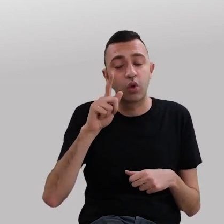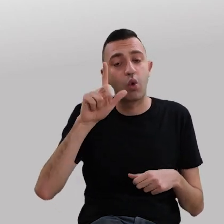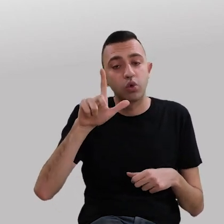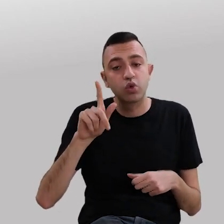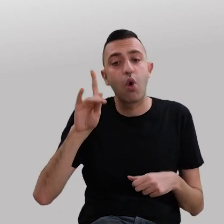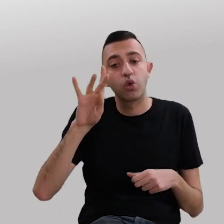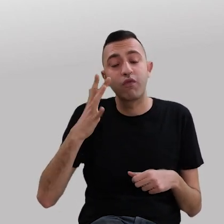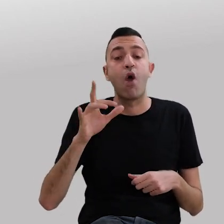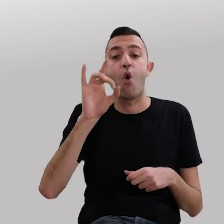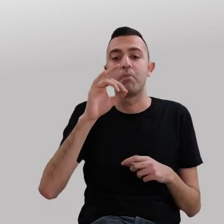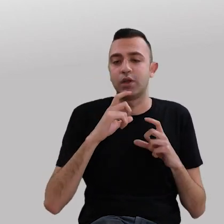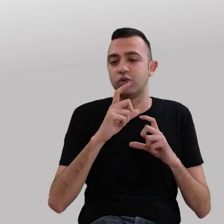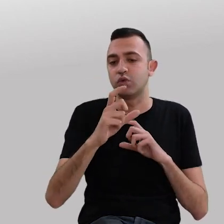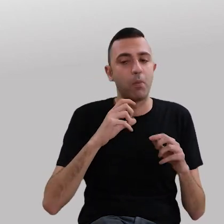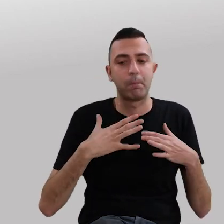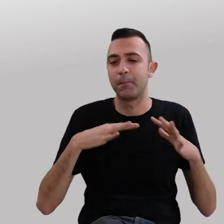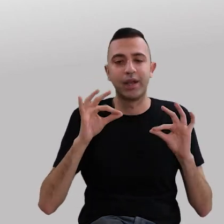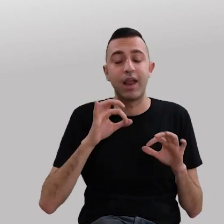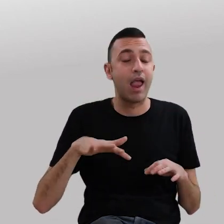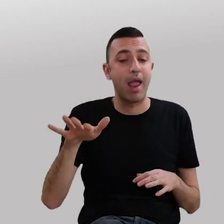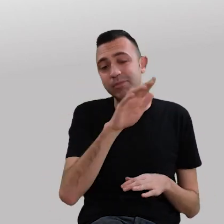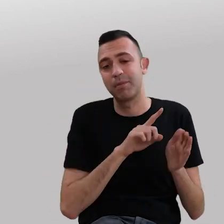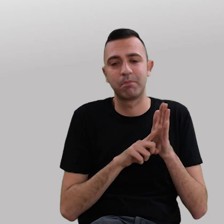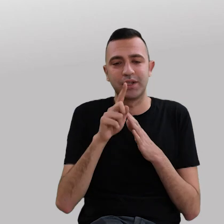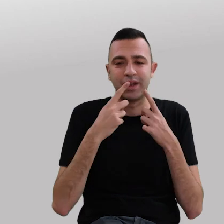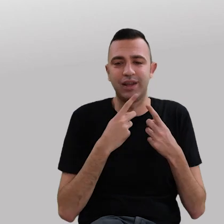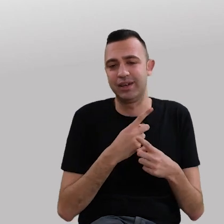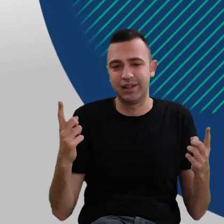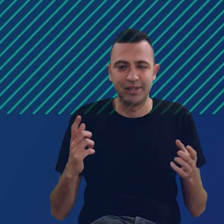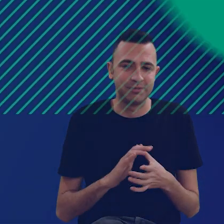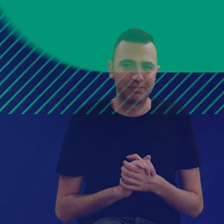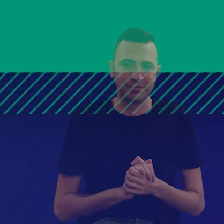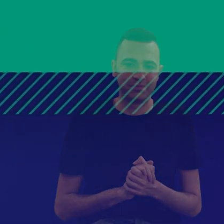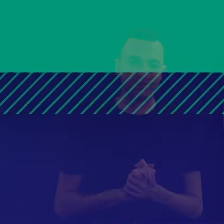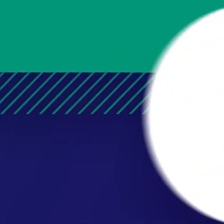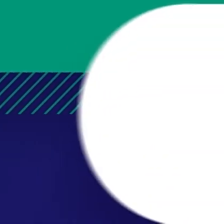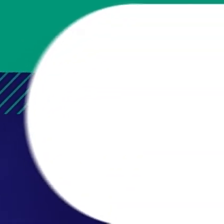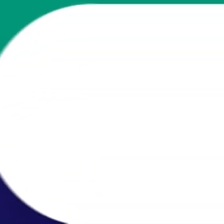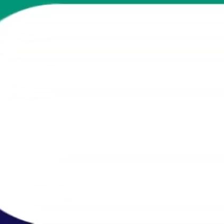13 14 ve 15 soruları çözdük hepinize başarılar dileriz